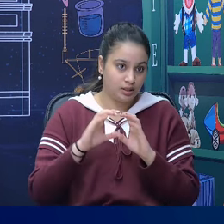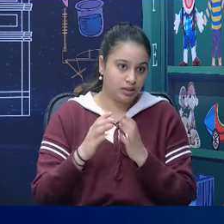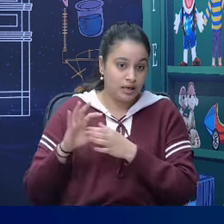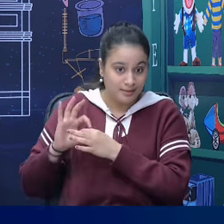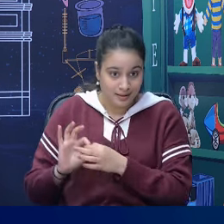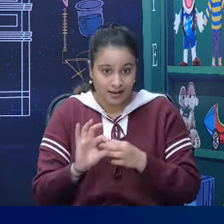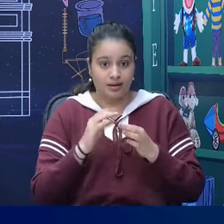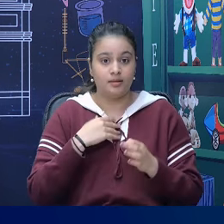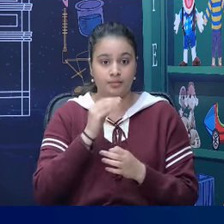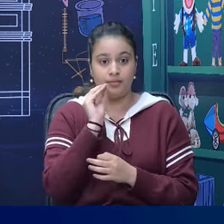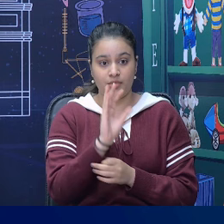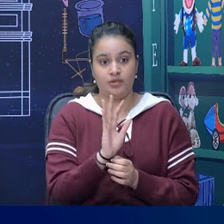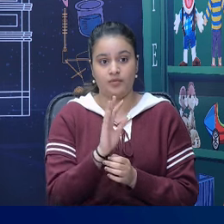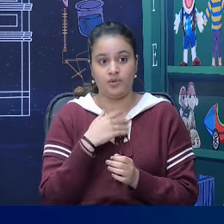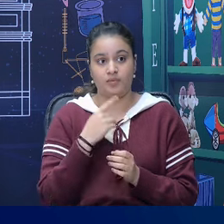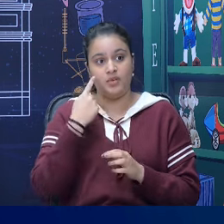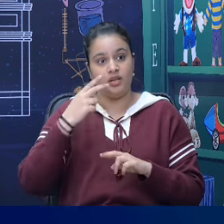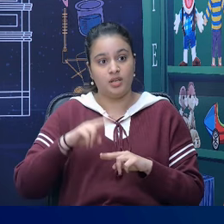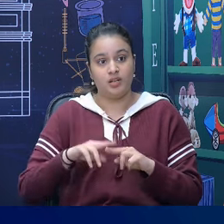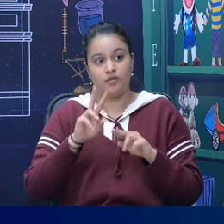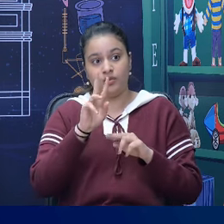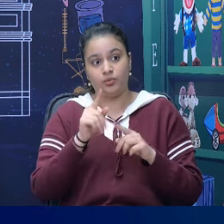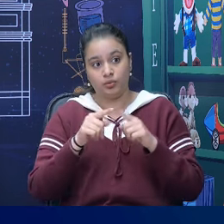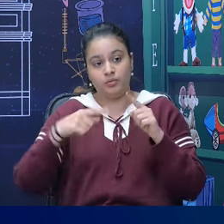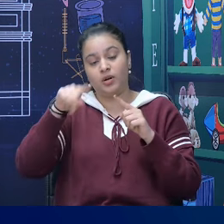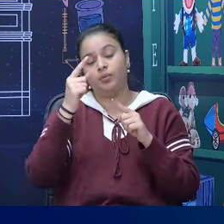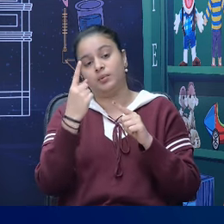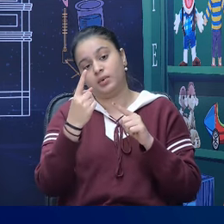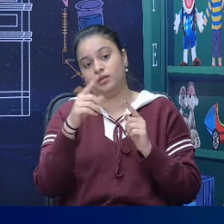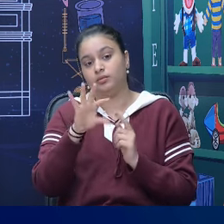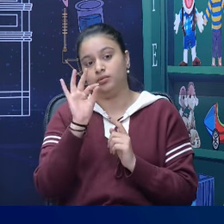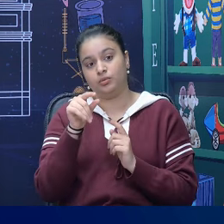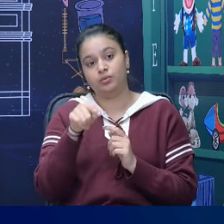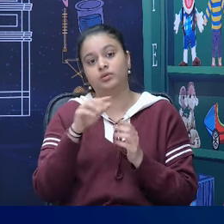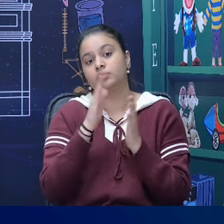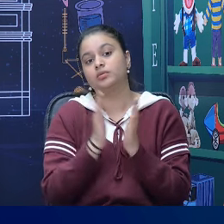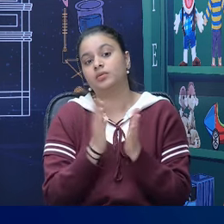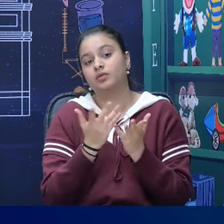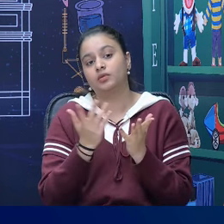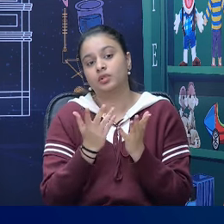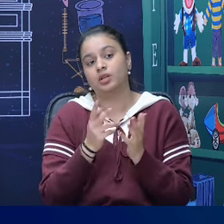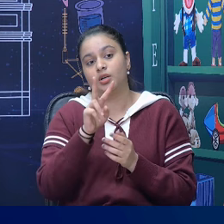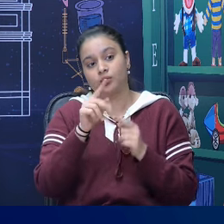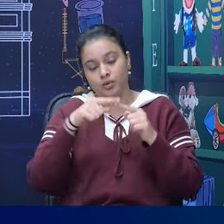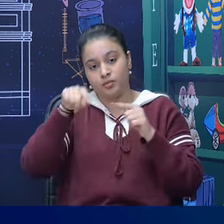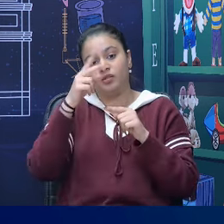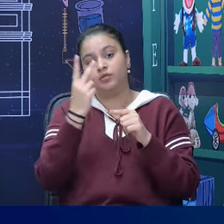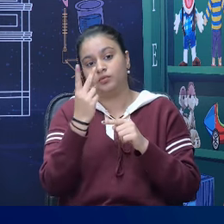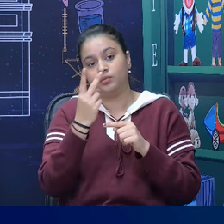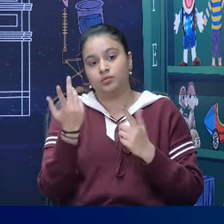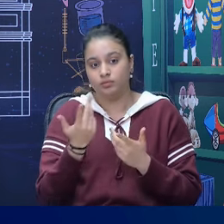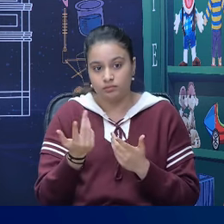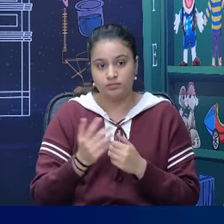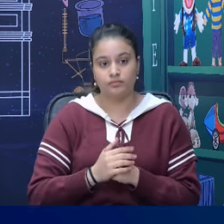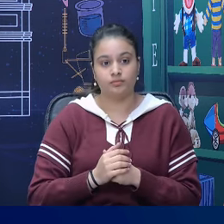अगर हम ू की पावर व ले रहे हैं उसका हल क्या होता है ू की पावर टू ले रहे हैं तो उसका हल क्या होता